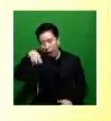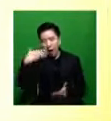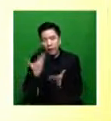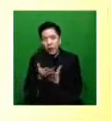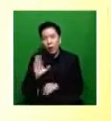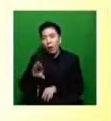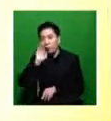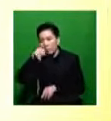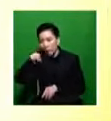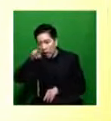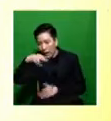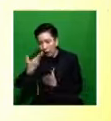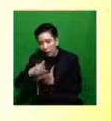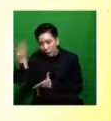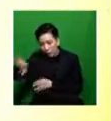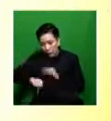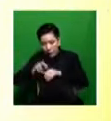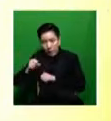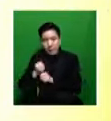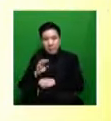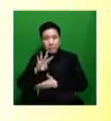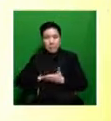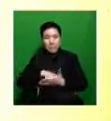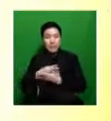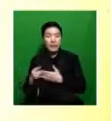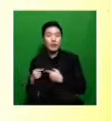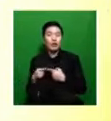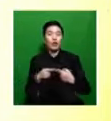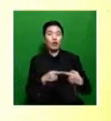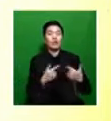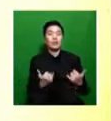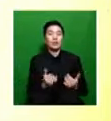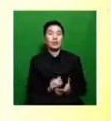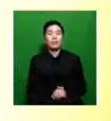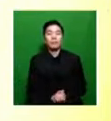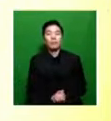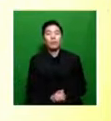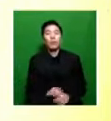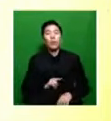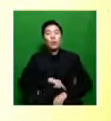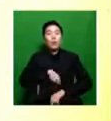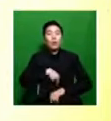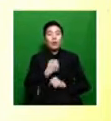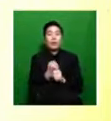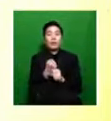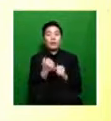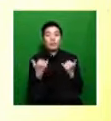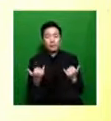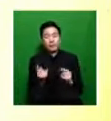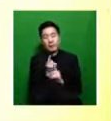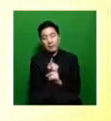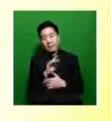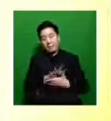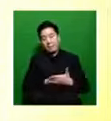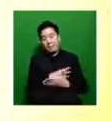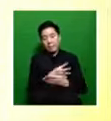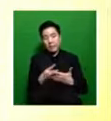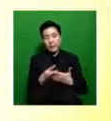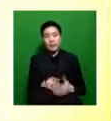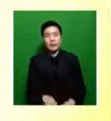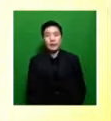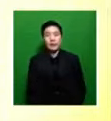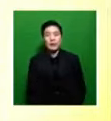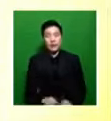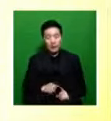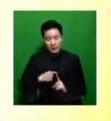การดำเนินโครงการให้เป็นไปตามแผนต่อไปนะคะมีระยะเวลาการดำเนินก่อสร้างเนี่ยตามแผนเนี่ยก็คือ